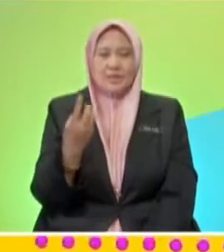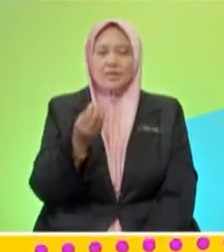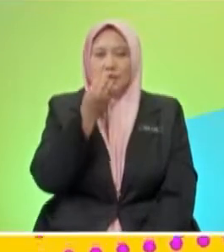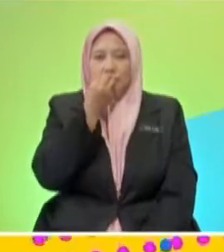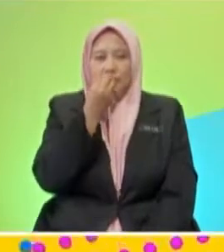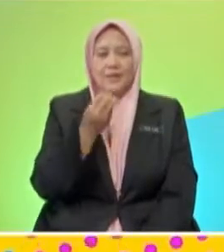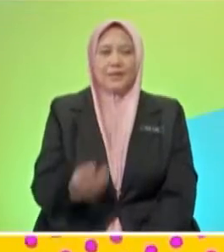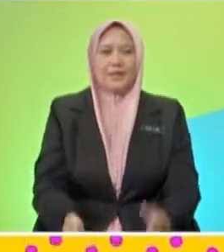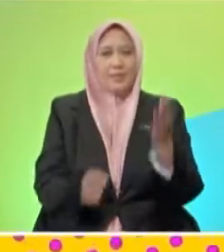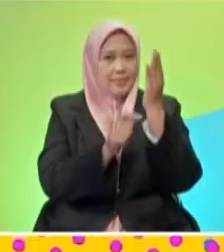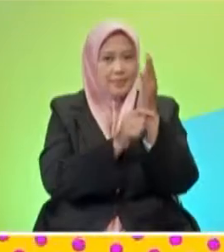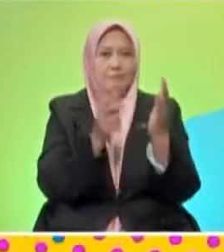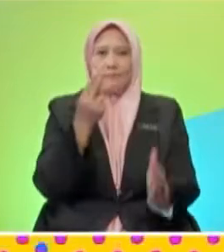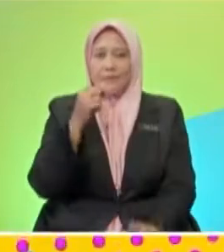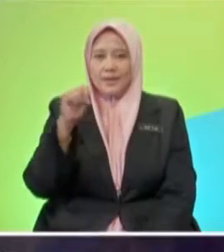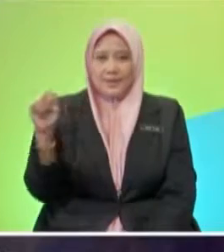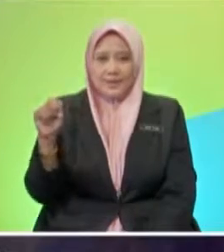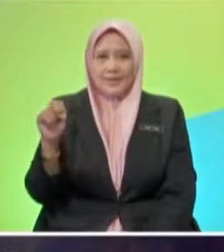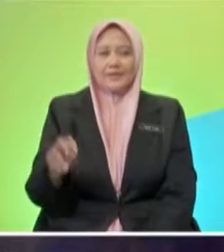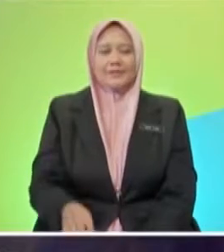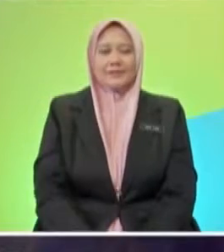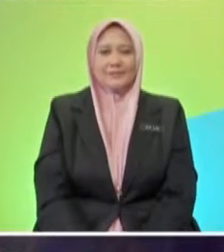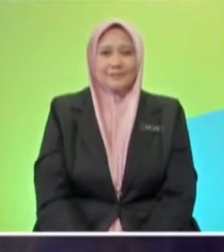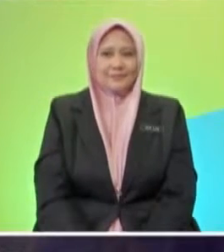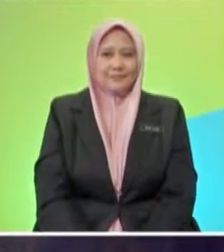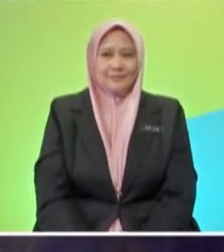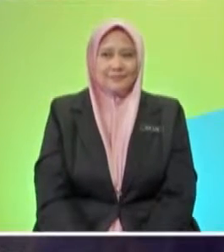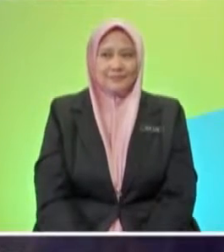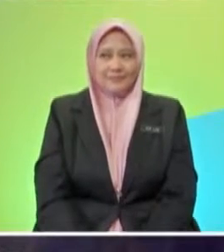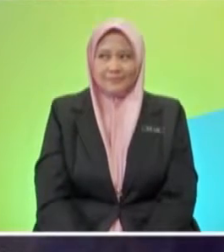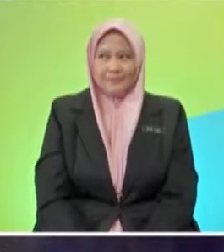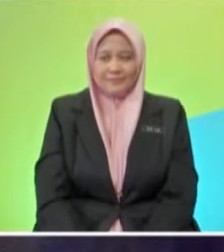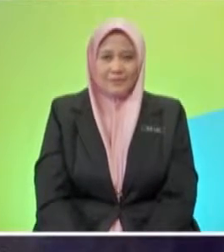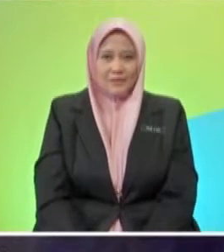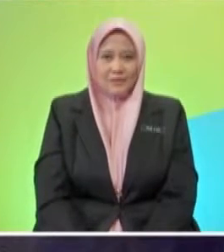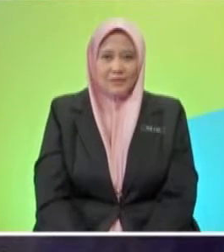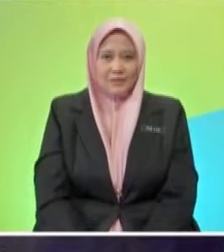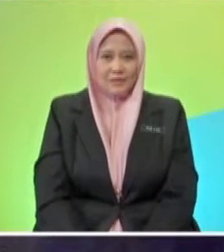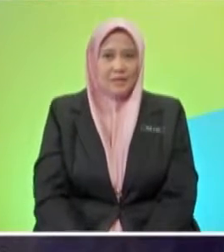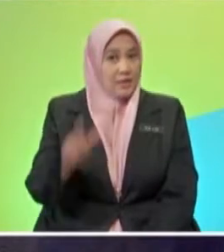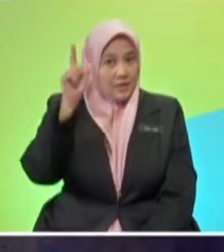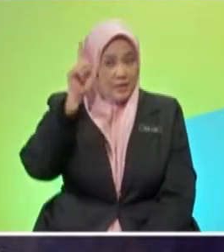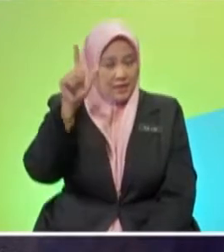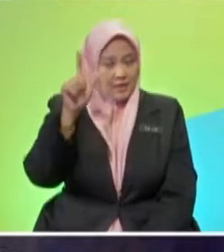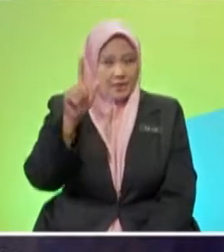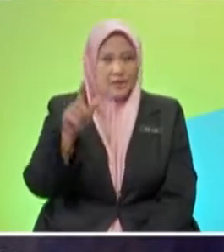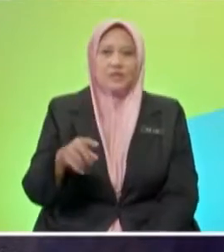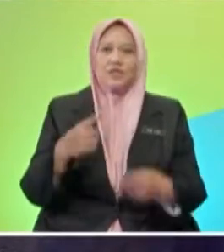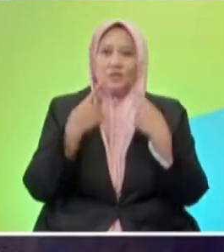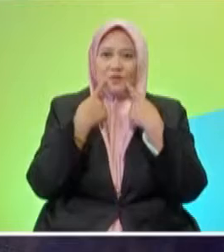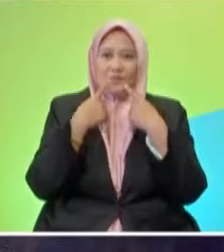makan sedikit sajimakanan tombol Hai pada manajer kita Lihatlah jawabannya SMA sama-sama